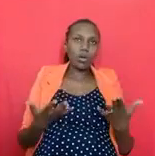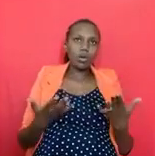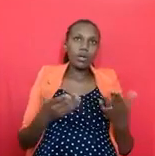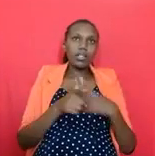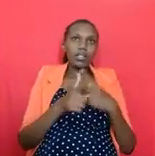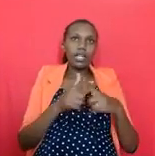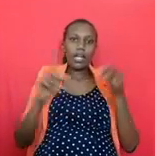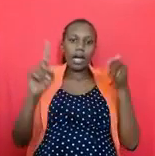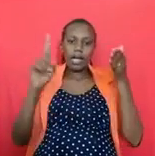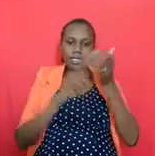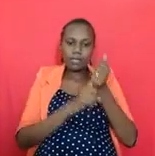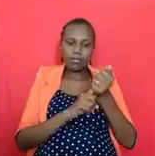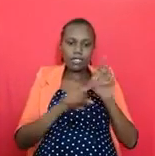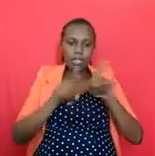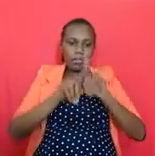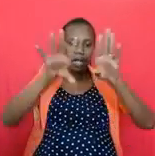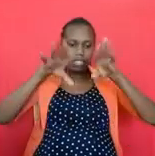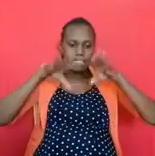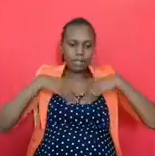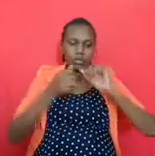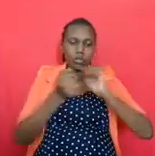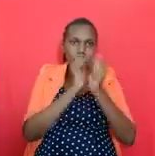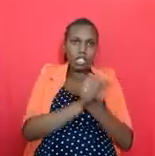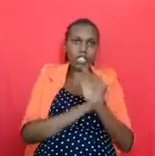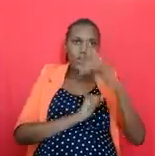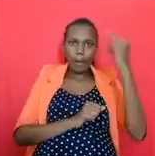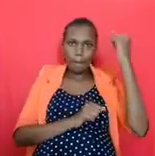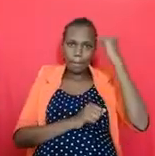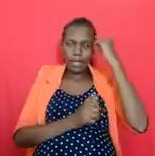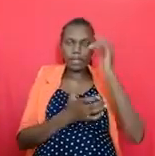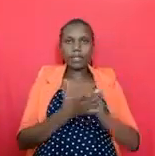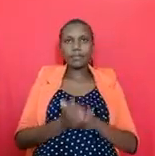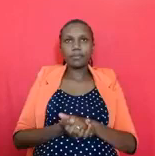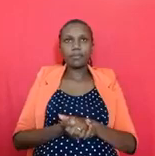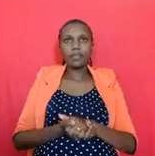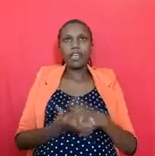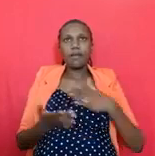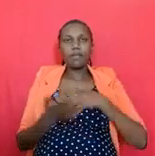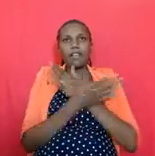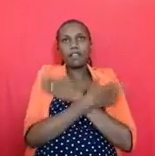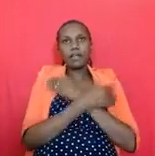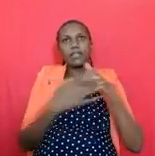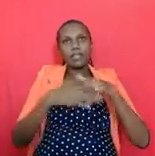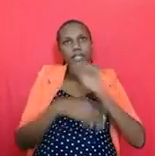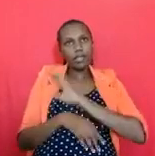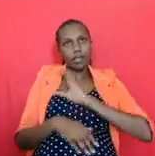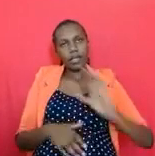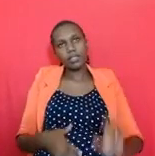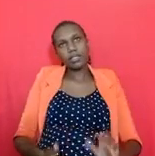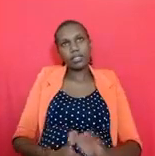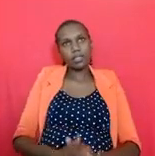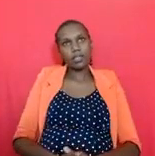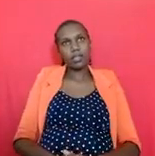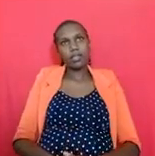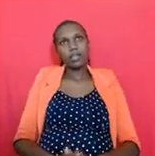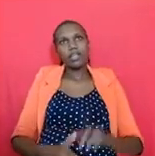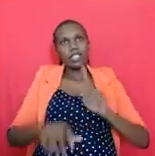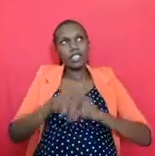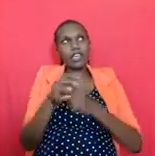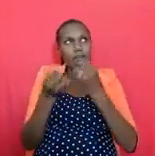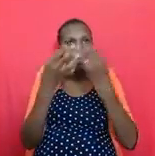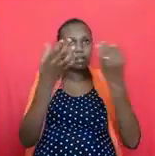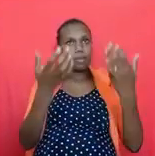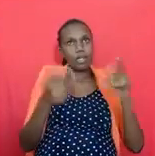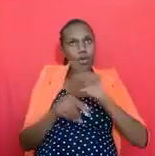ni gwitikira kugarurwo na ugarurwo meciria andu akwa thiini wa Ngai mahinda maingi muno